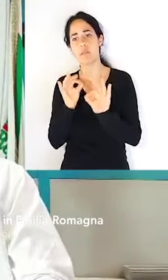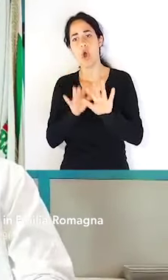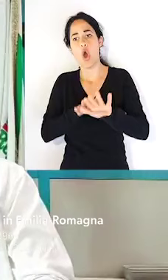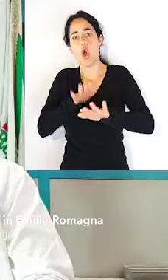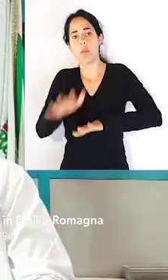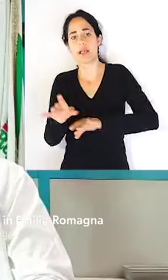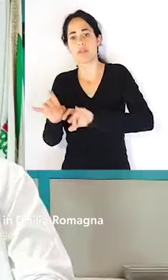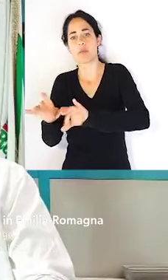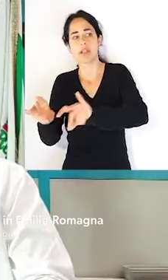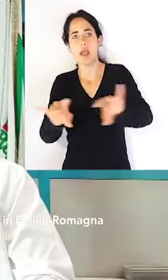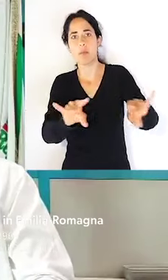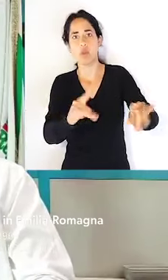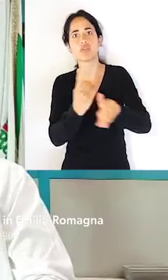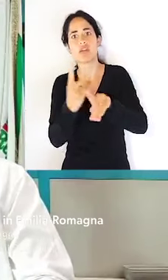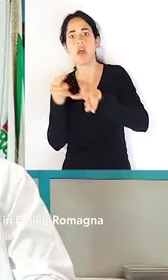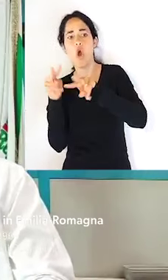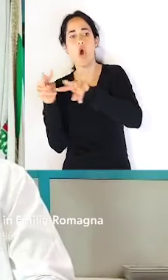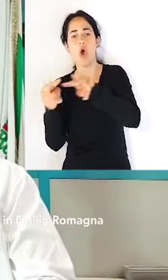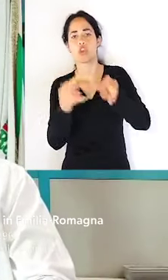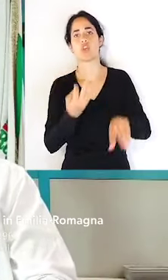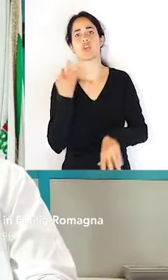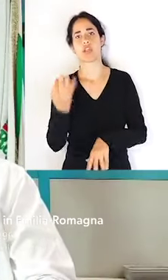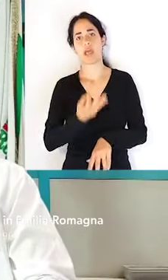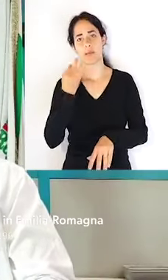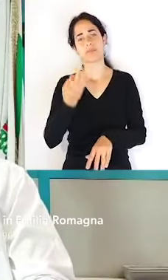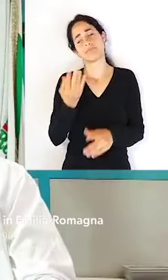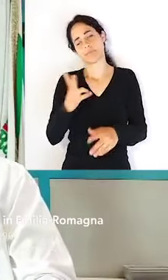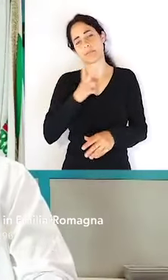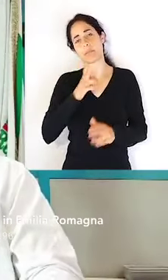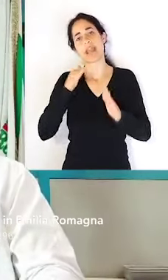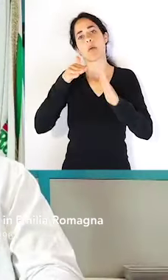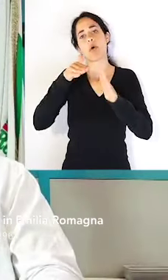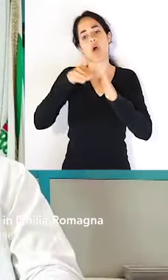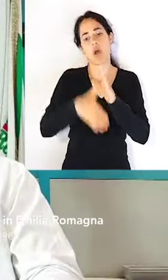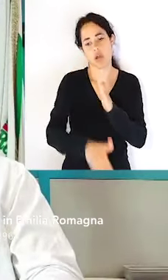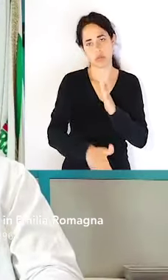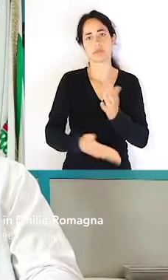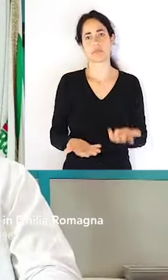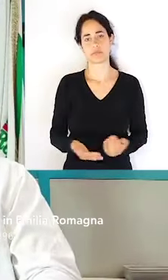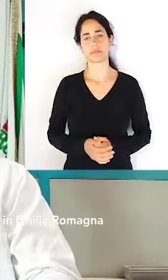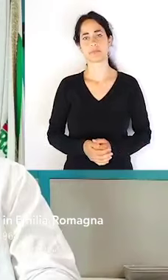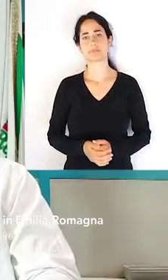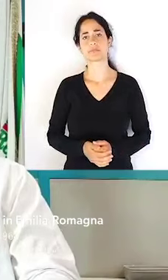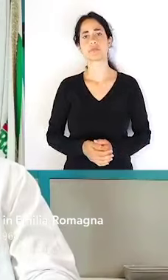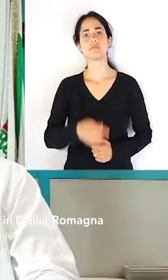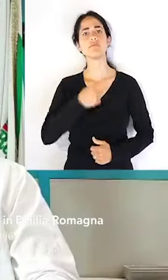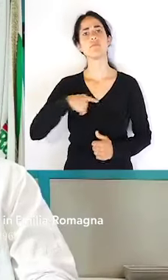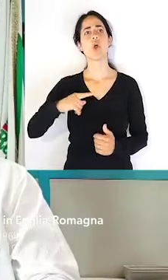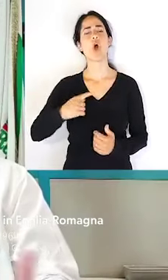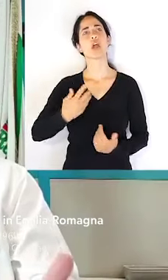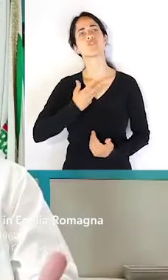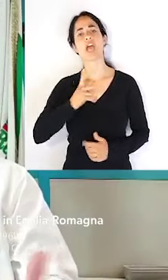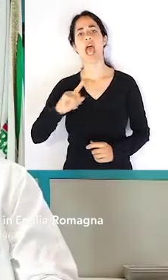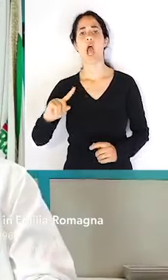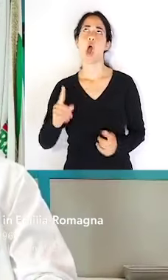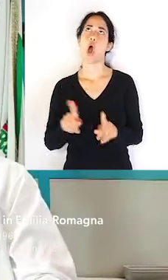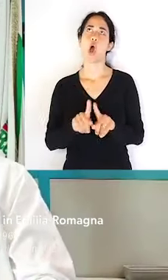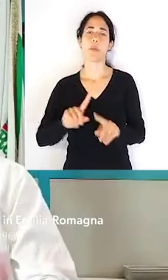passo epidemiologico, speriamo, davvero in discesa. Quali sono le nostre